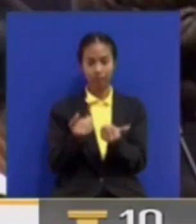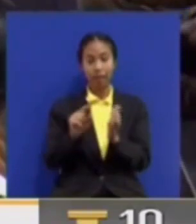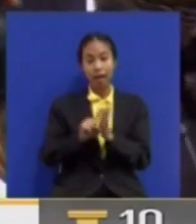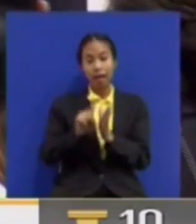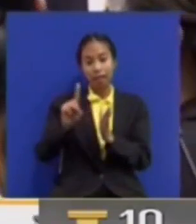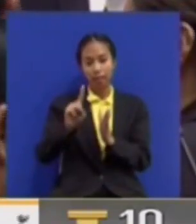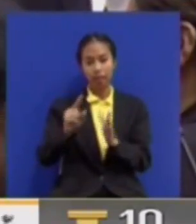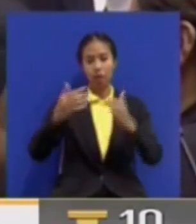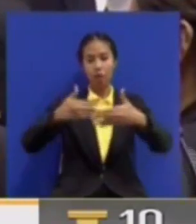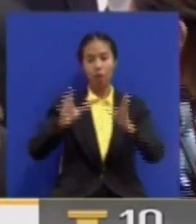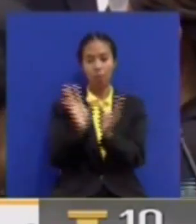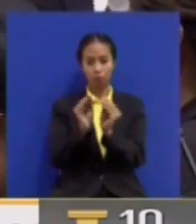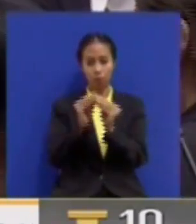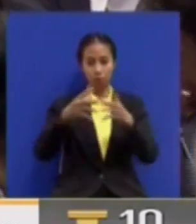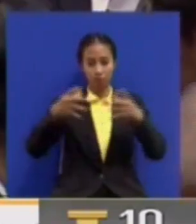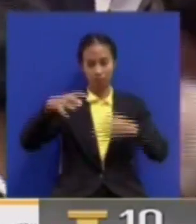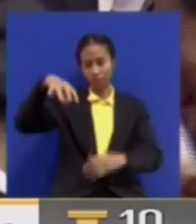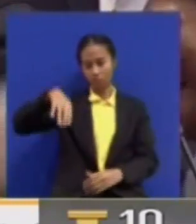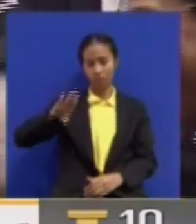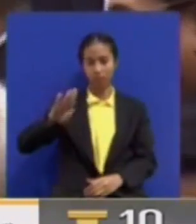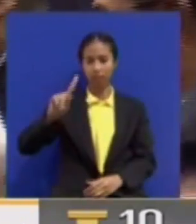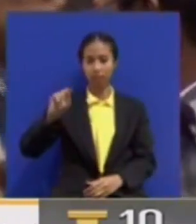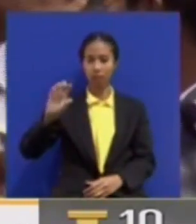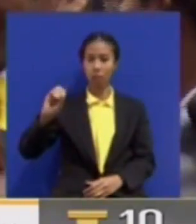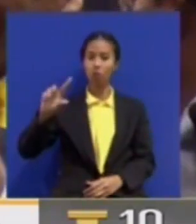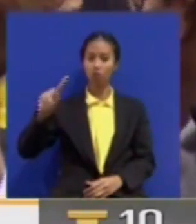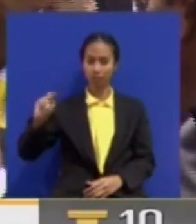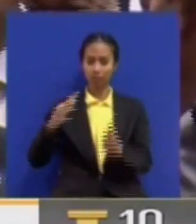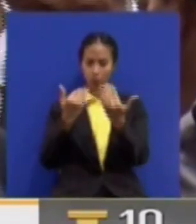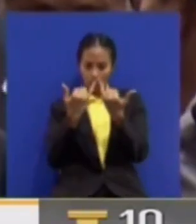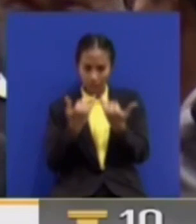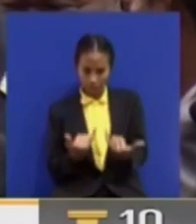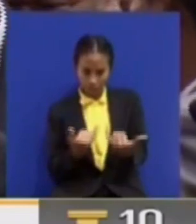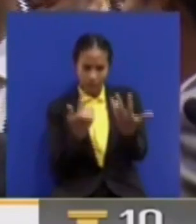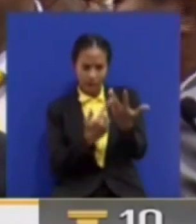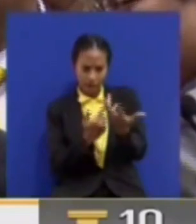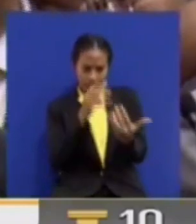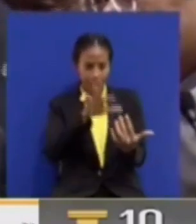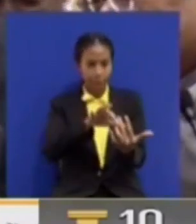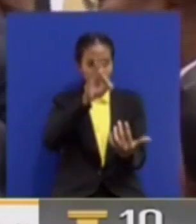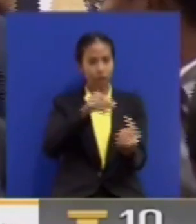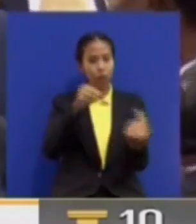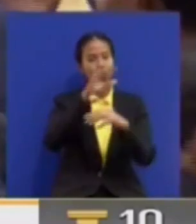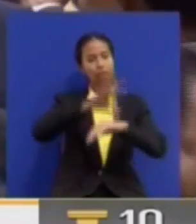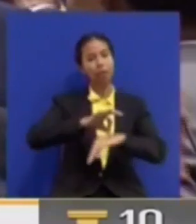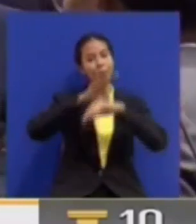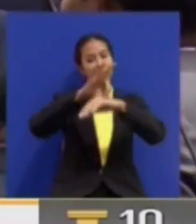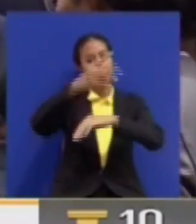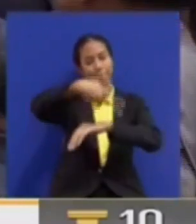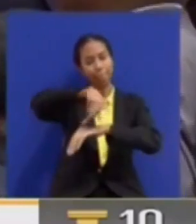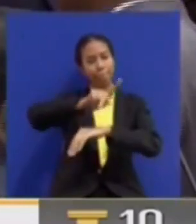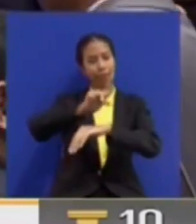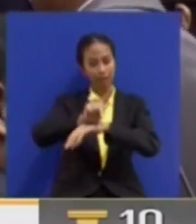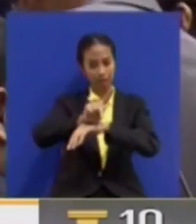าสสมากมายเลยนะคะก็ไปรุมล้อมคุณชวนหลีกภัยอยู่นะคะเพราะว่าการนับคะแนนโหวตประธานสภาผู้แทน